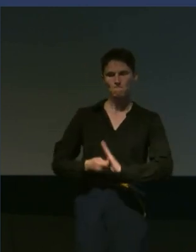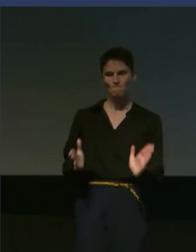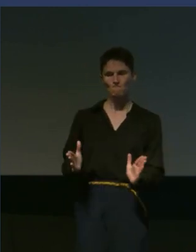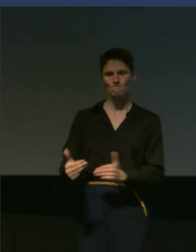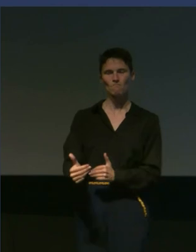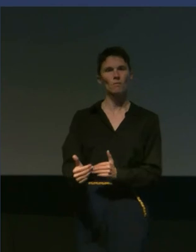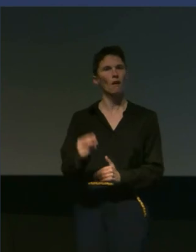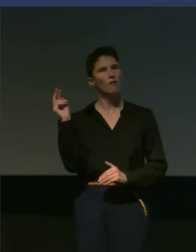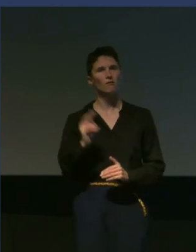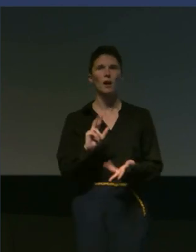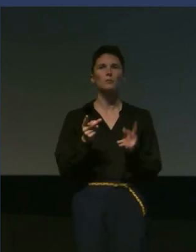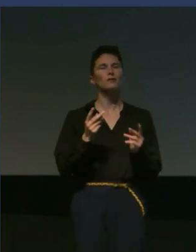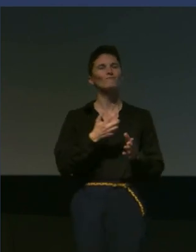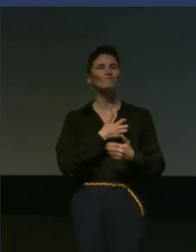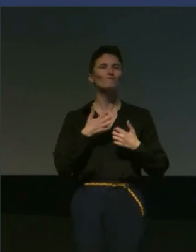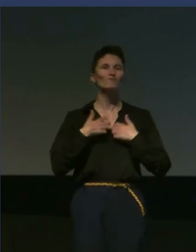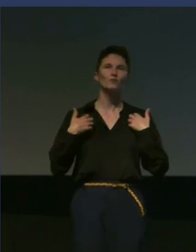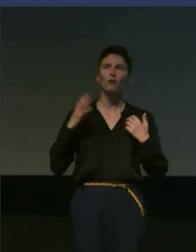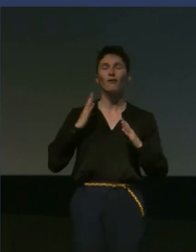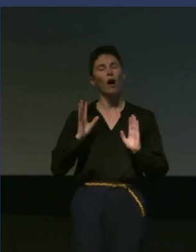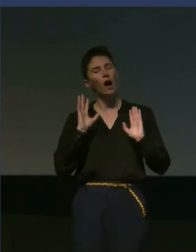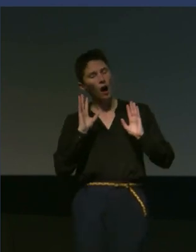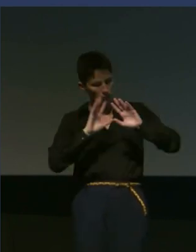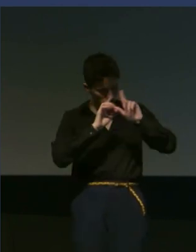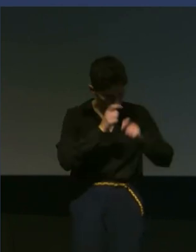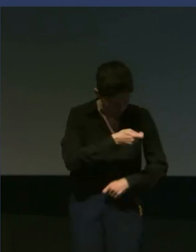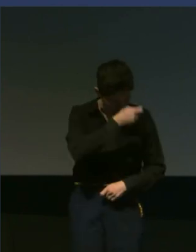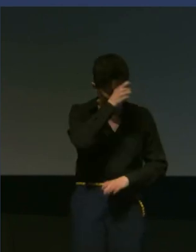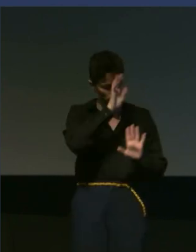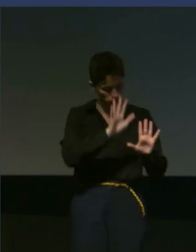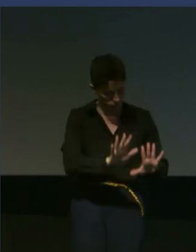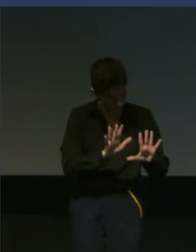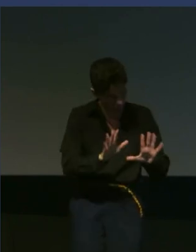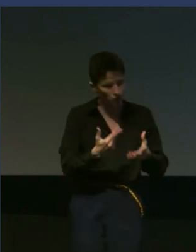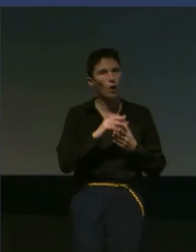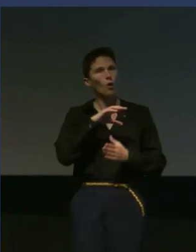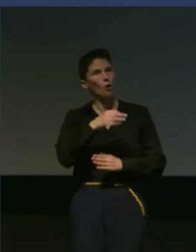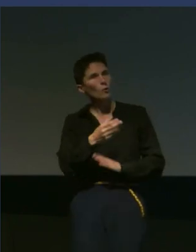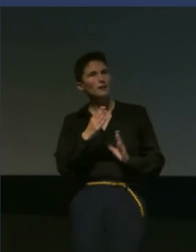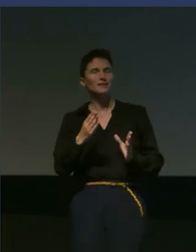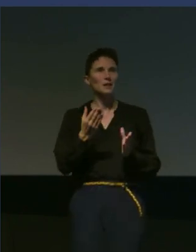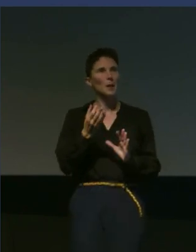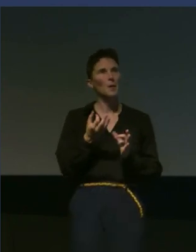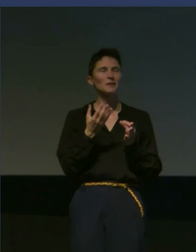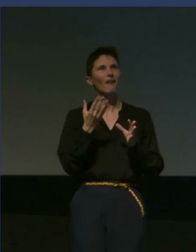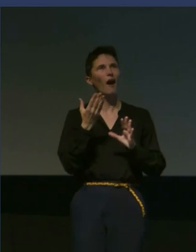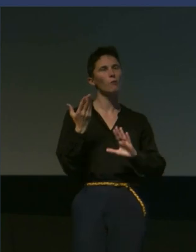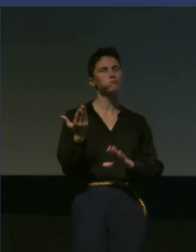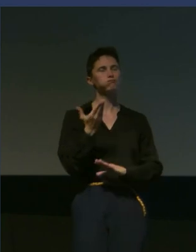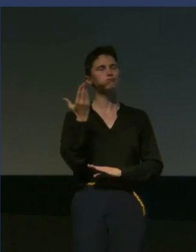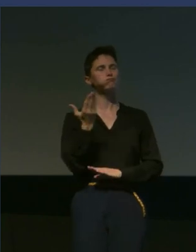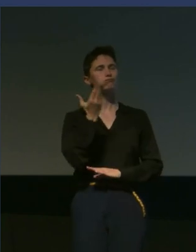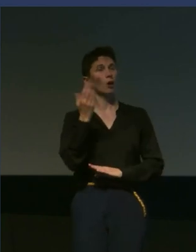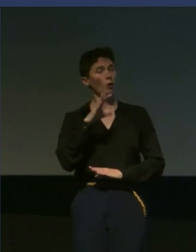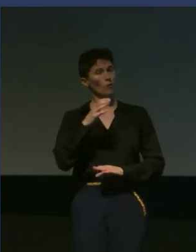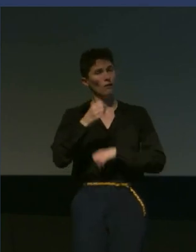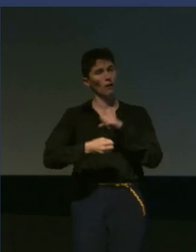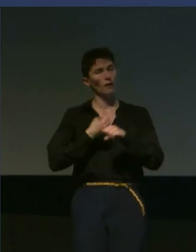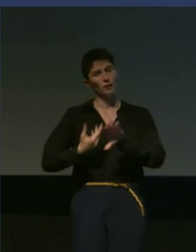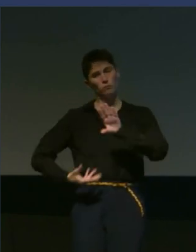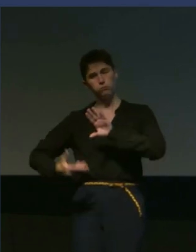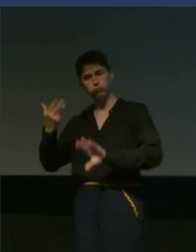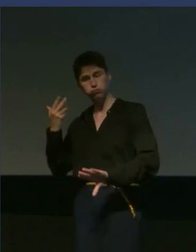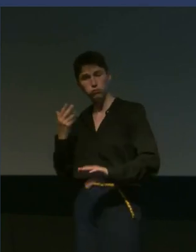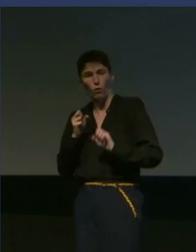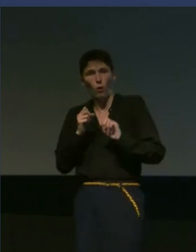sacralisée, peut-être en tort, certainement, oui. Les sciences se sont senties élitistes pendant des années et c'est encore le cas. Mais c'est pas une